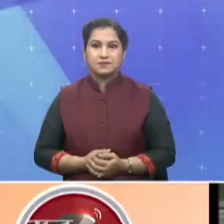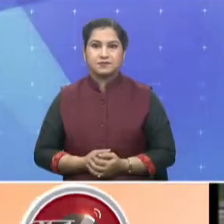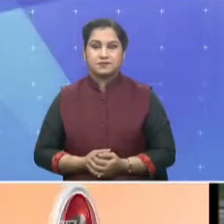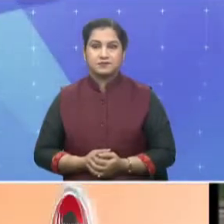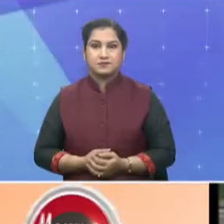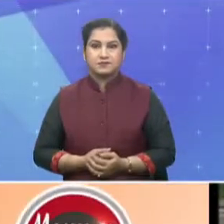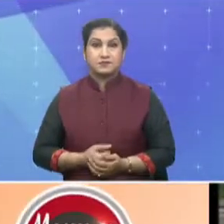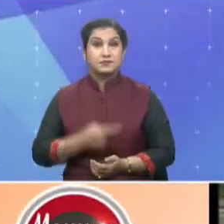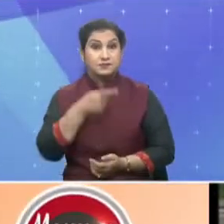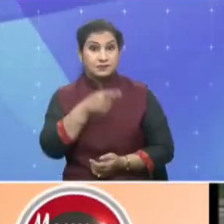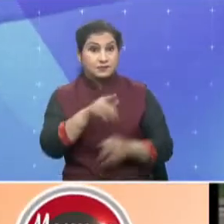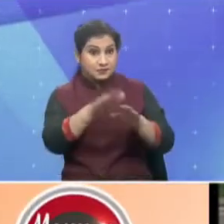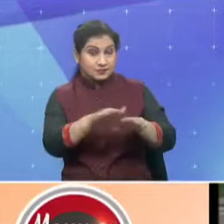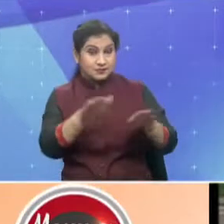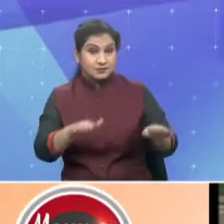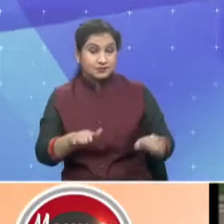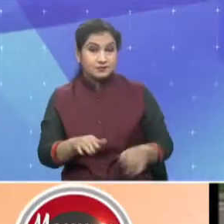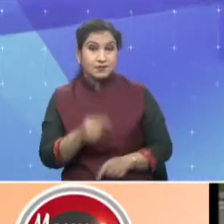मातरम,